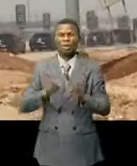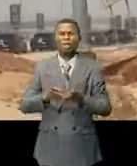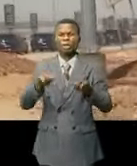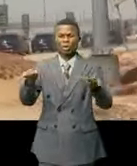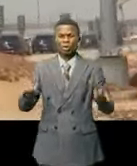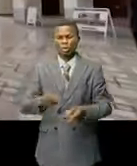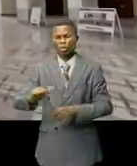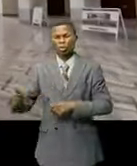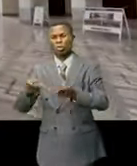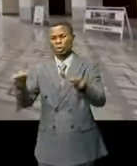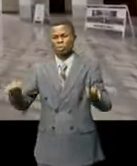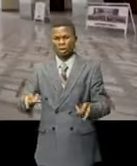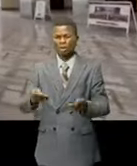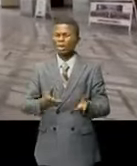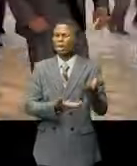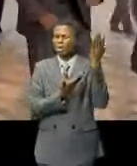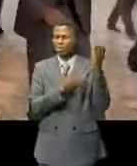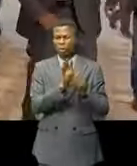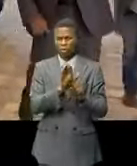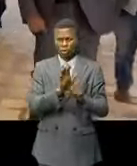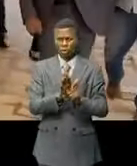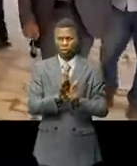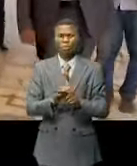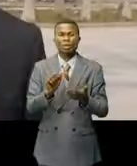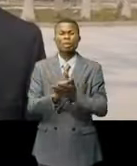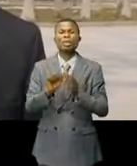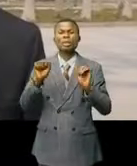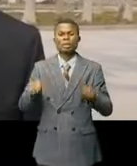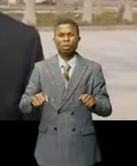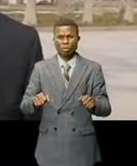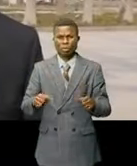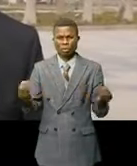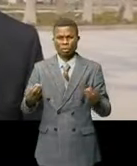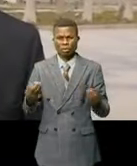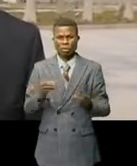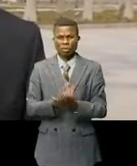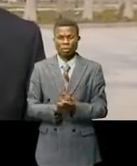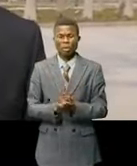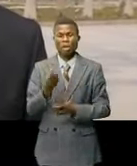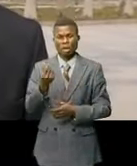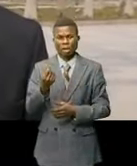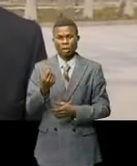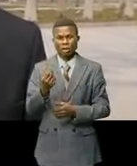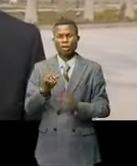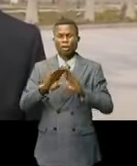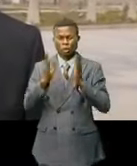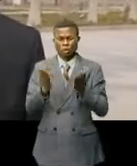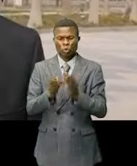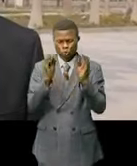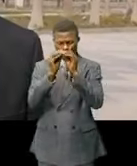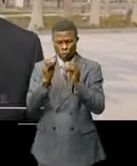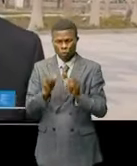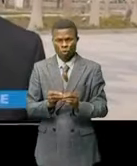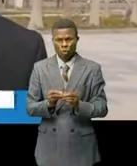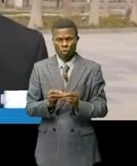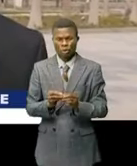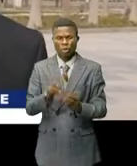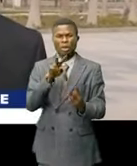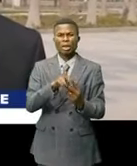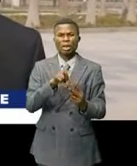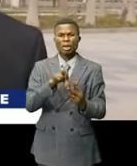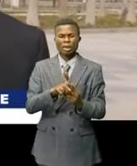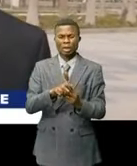autres agglomérations de grande importance. C'est possible parce qu'ici, tous les montages financiers se sont faits sur base d'une garantie